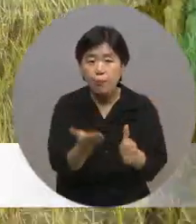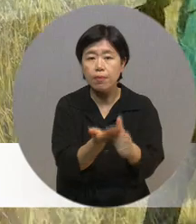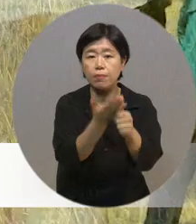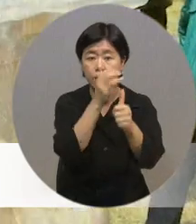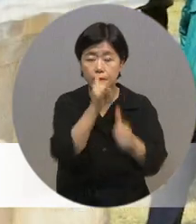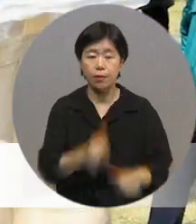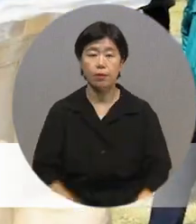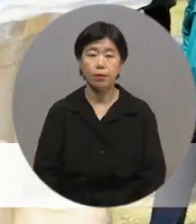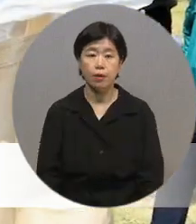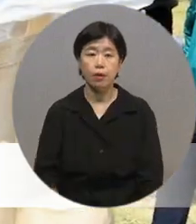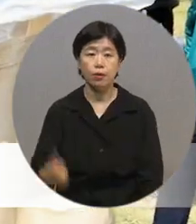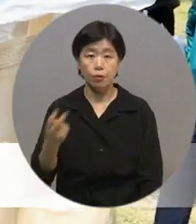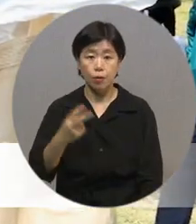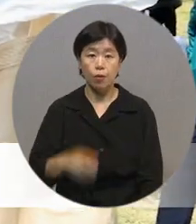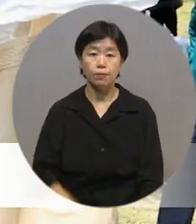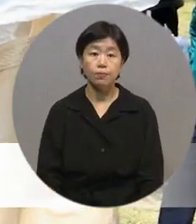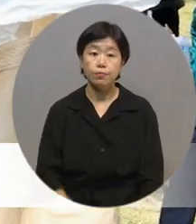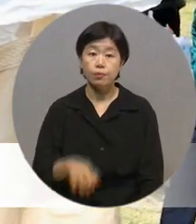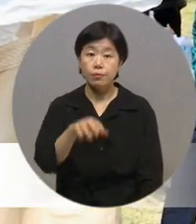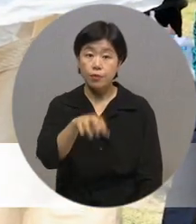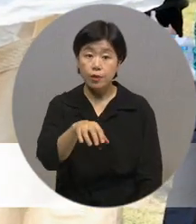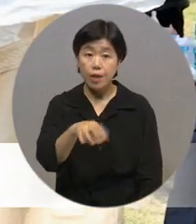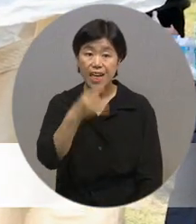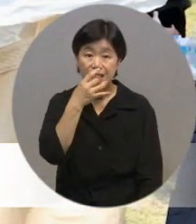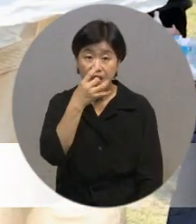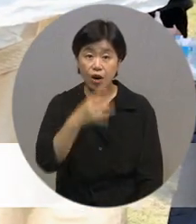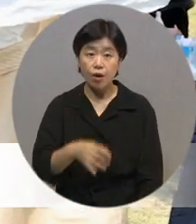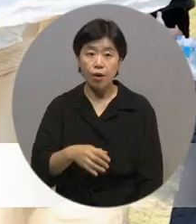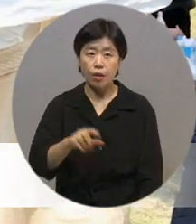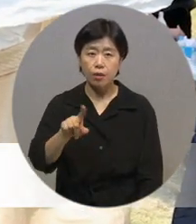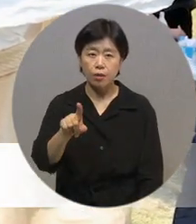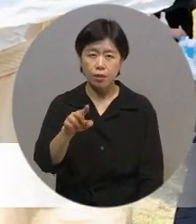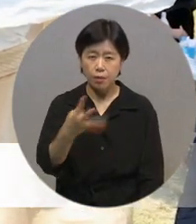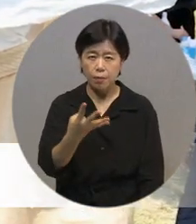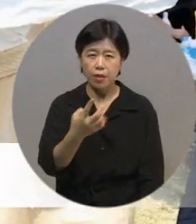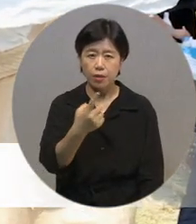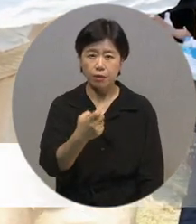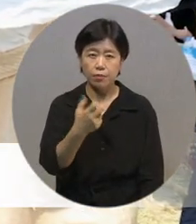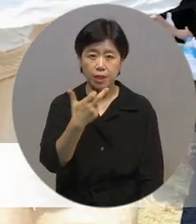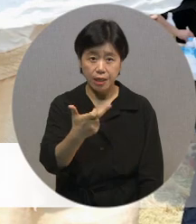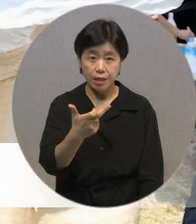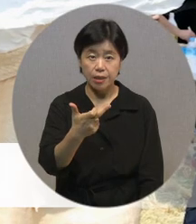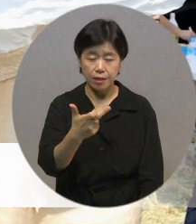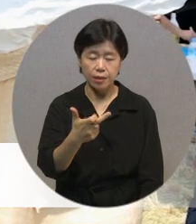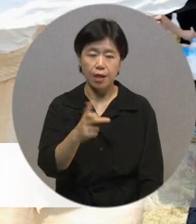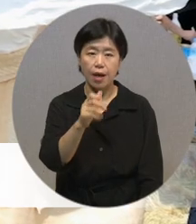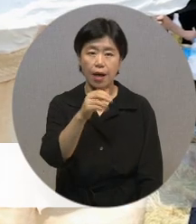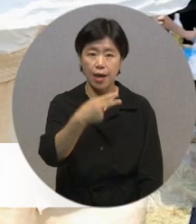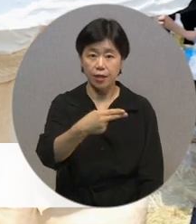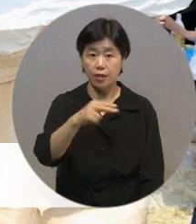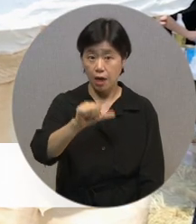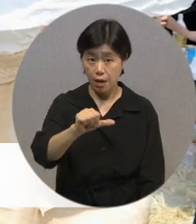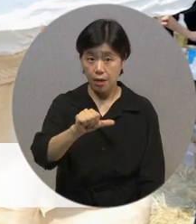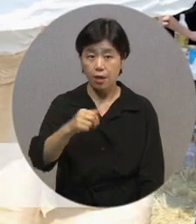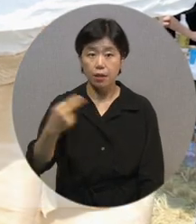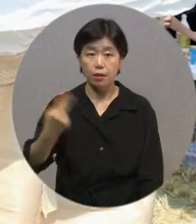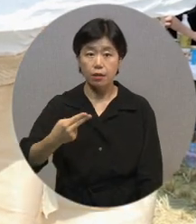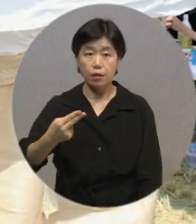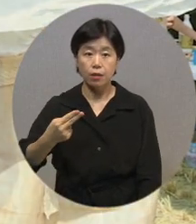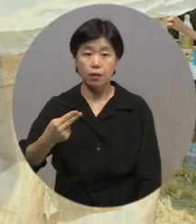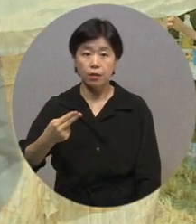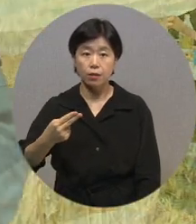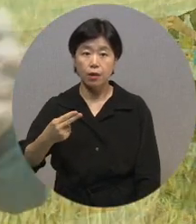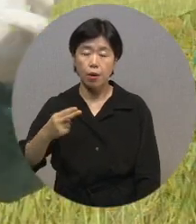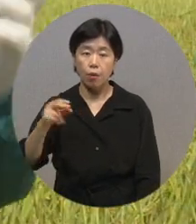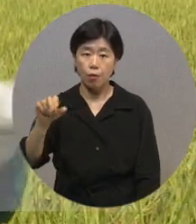있고 올해 고흥군의 조생종벼는 417헥타르 재배돼 2,502톤이 생산될 것으로